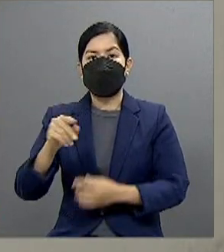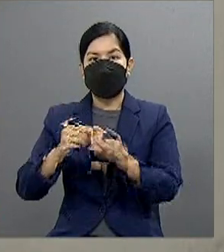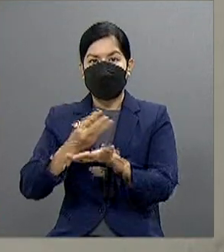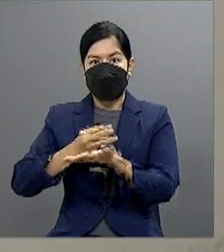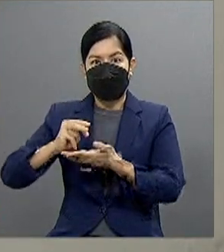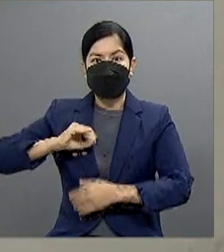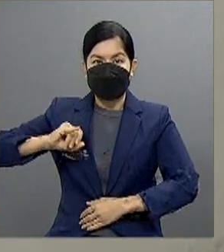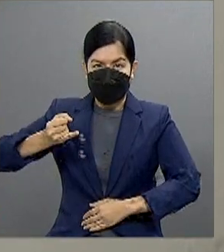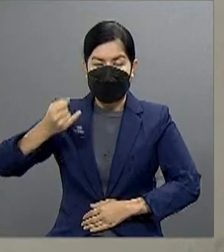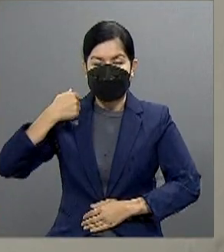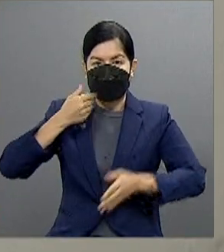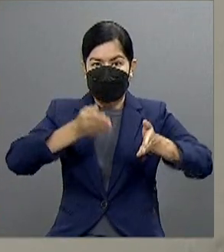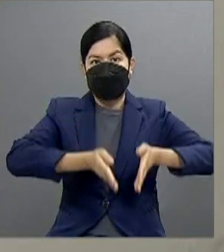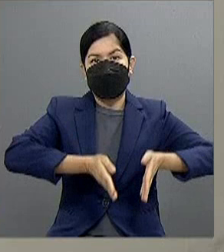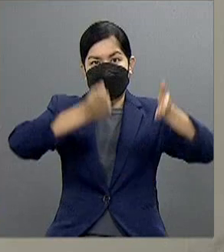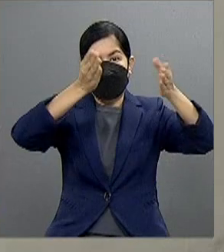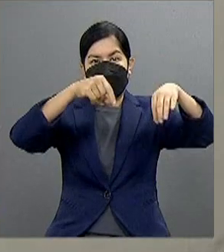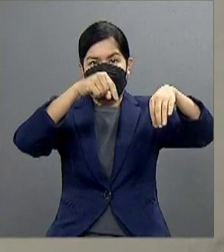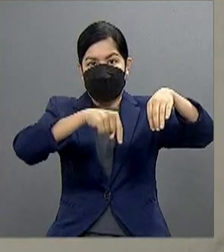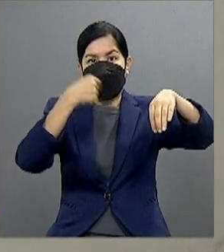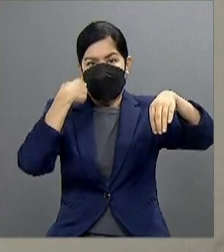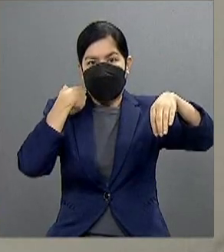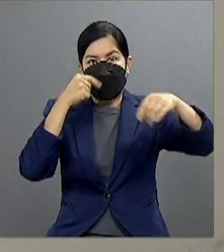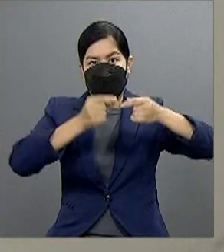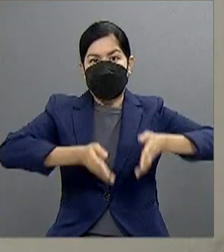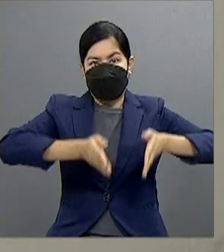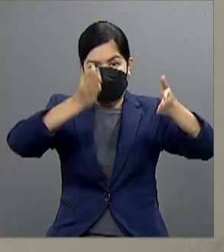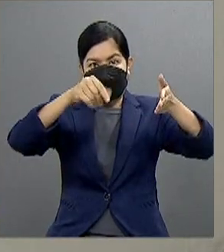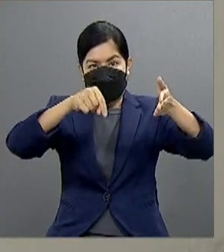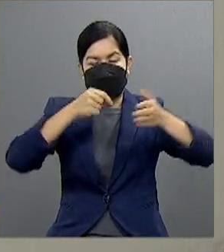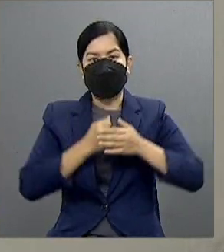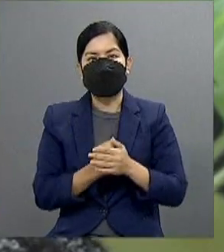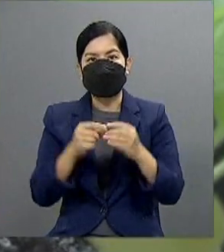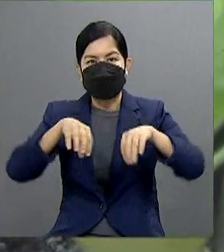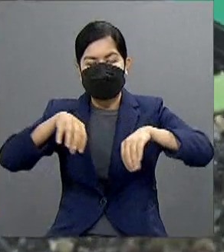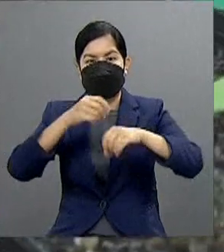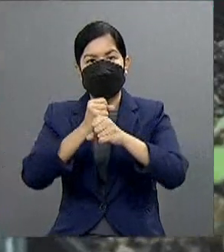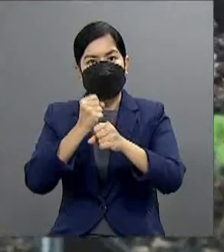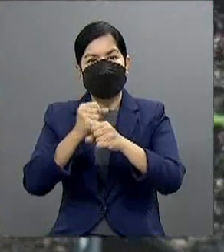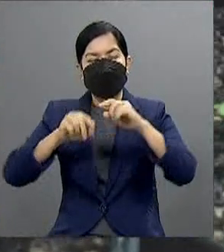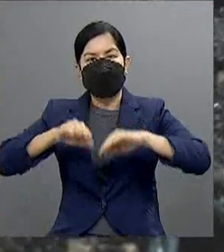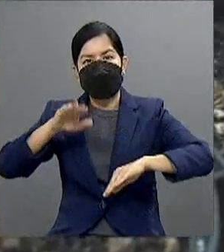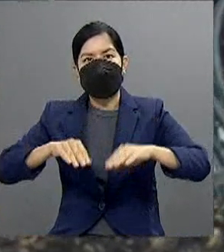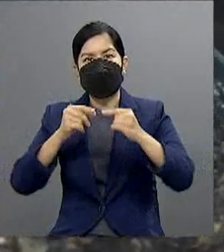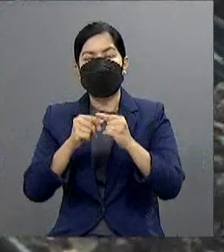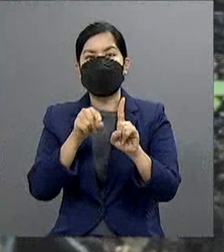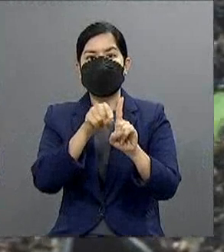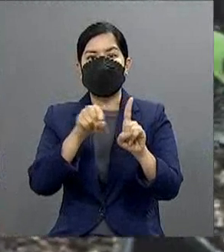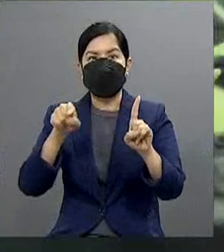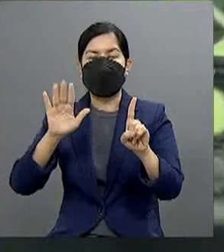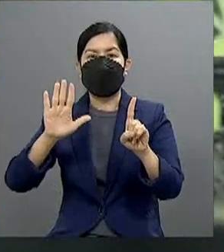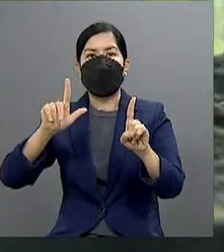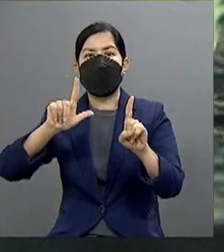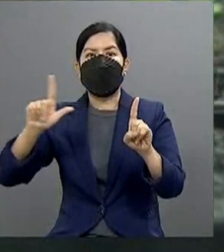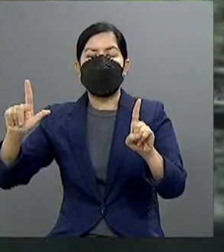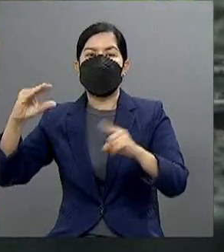าตึก1ชั้นเนี่ย1ชั้น 1,000 ตารางเมตรเรากำลังการผลิตของเราจะอยู่ที่ประมาณ 1-5 ล้านโดสต่อเดือนน